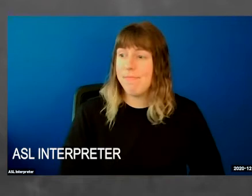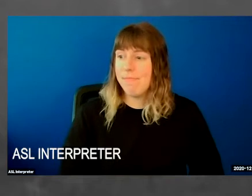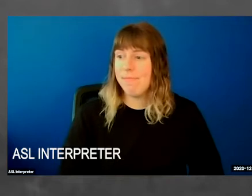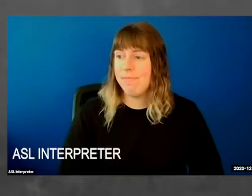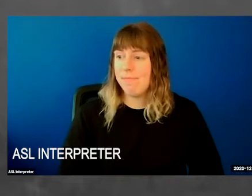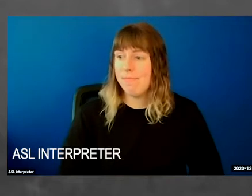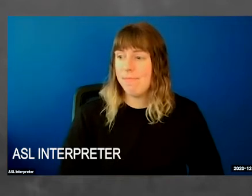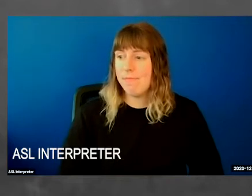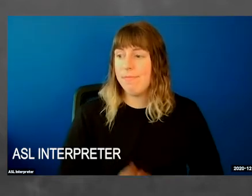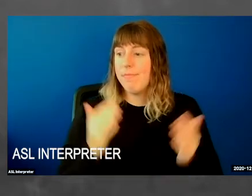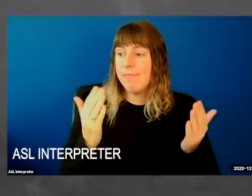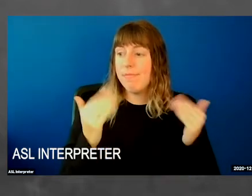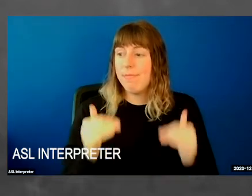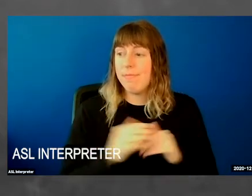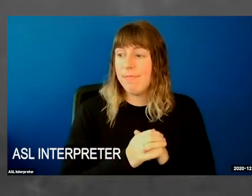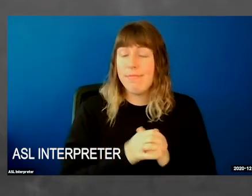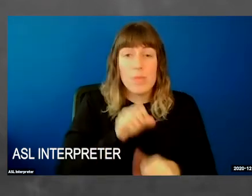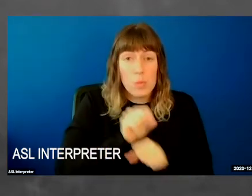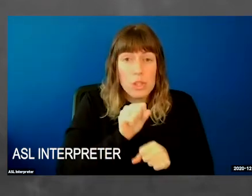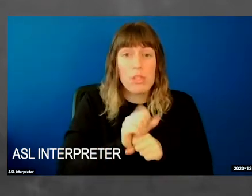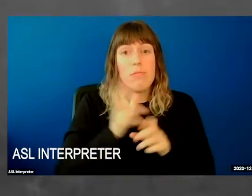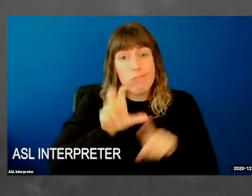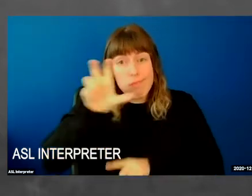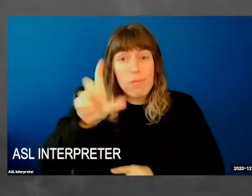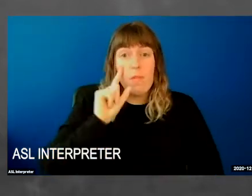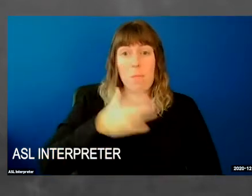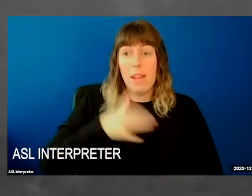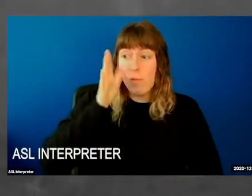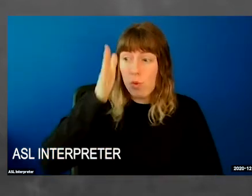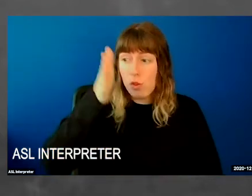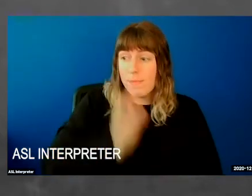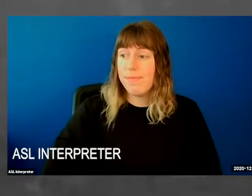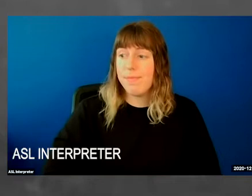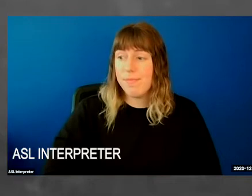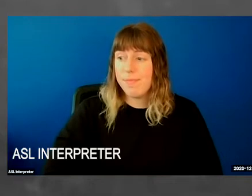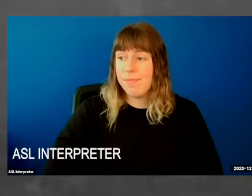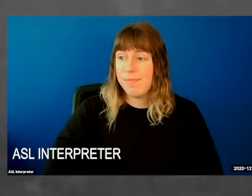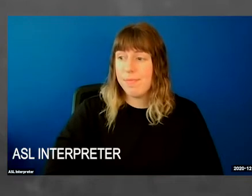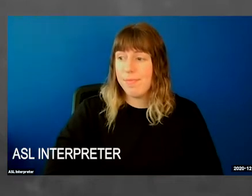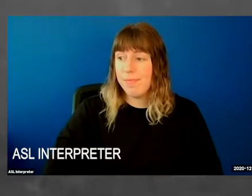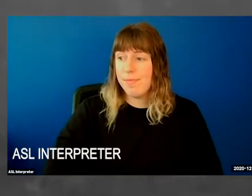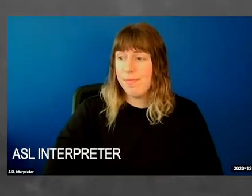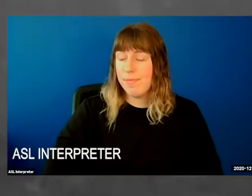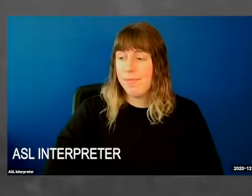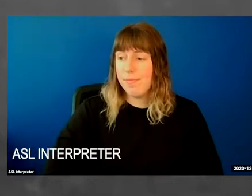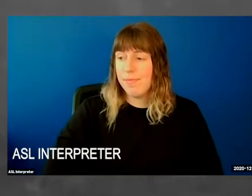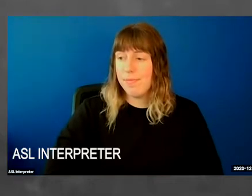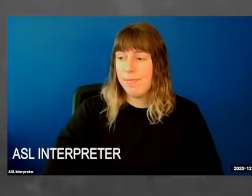normale et tu ne peux pas investir dans ton futur. Donc, travailler, c'est extrêmement difficile avec les